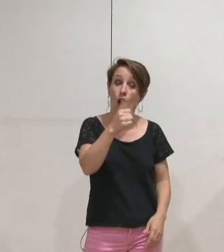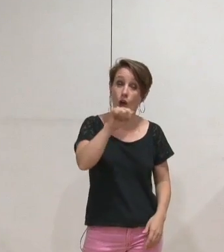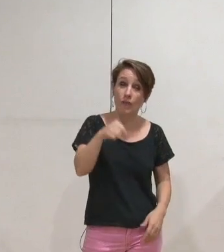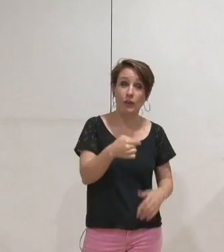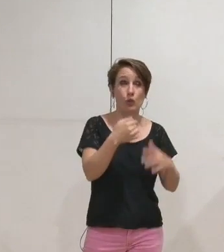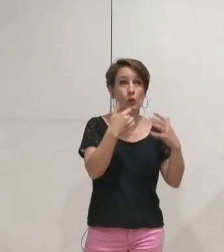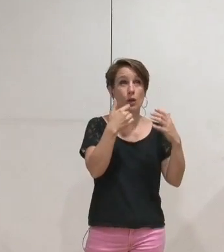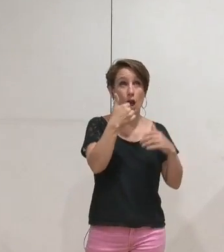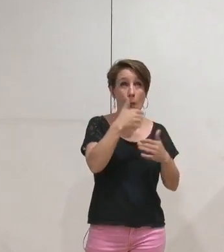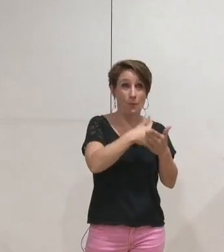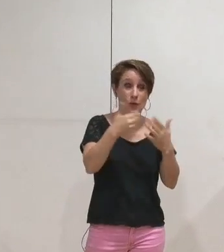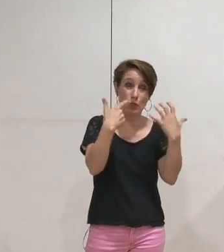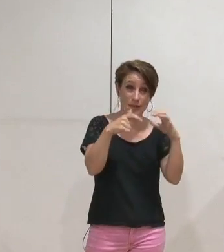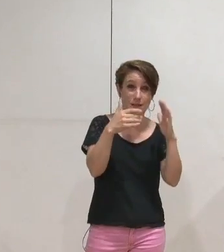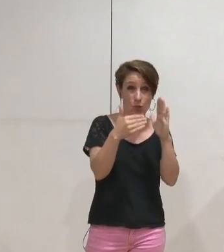vente